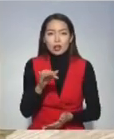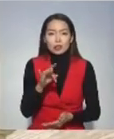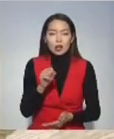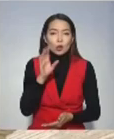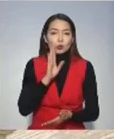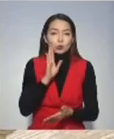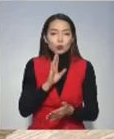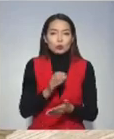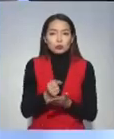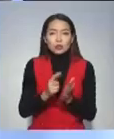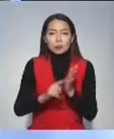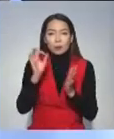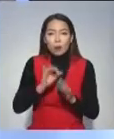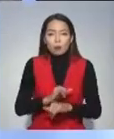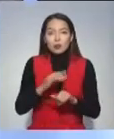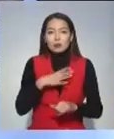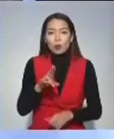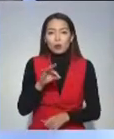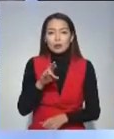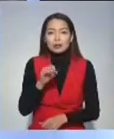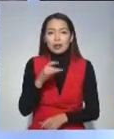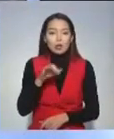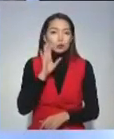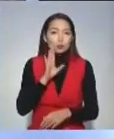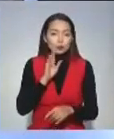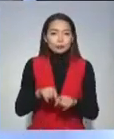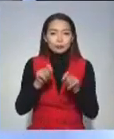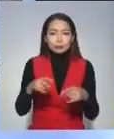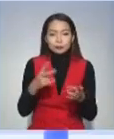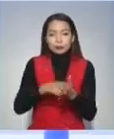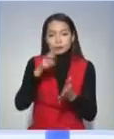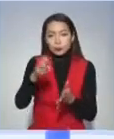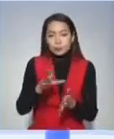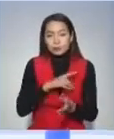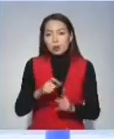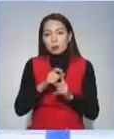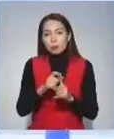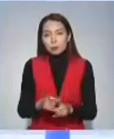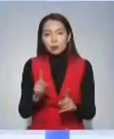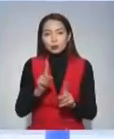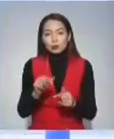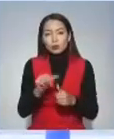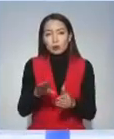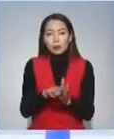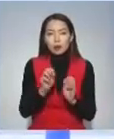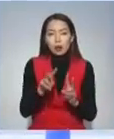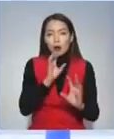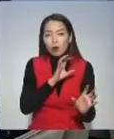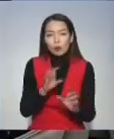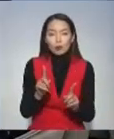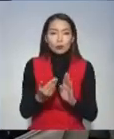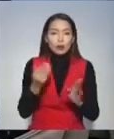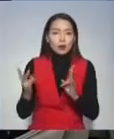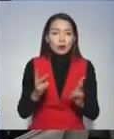асырмау және Көксарай су қоймасына су толтырмау бойынша ұсыныс хат жолданған. Бұдан бөлек қауіпсіздікті қамтамасыз ету мен апатты жағдайдың алдын алу